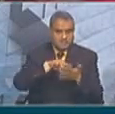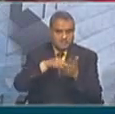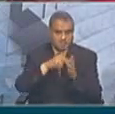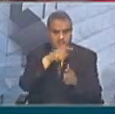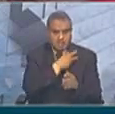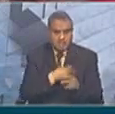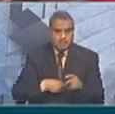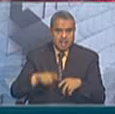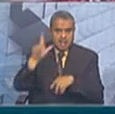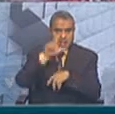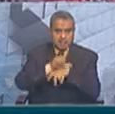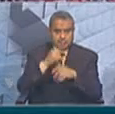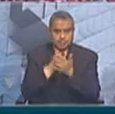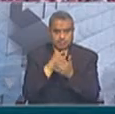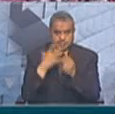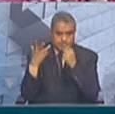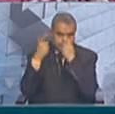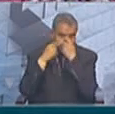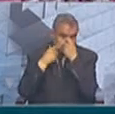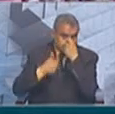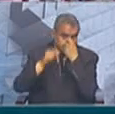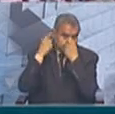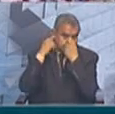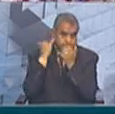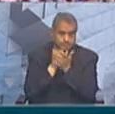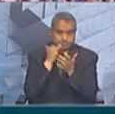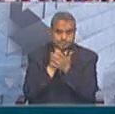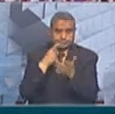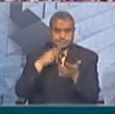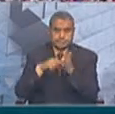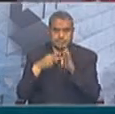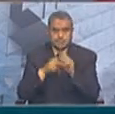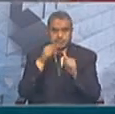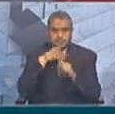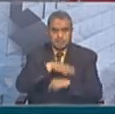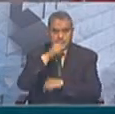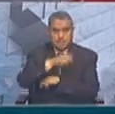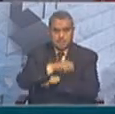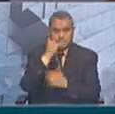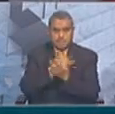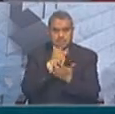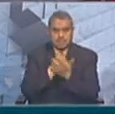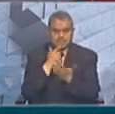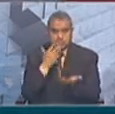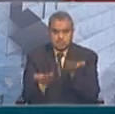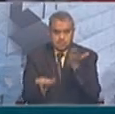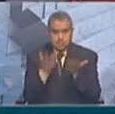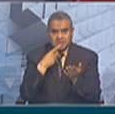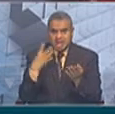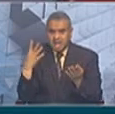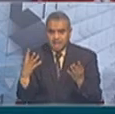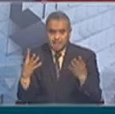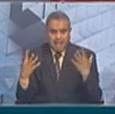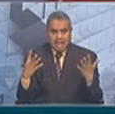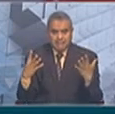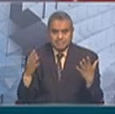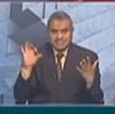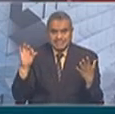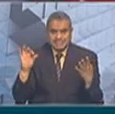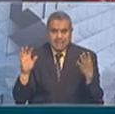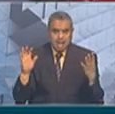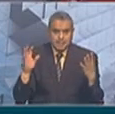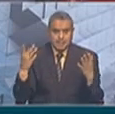العليا التي تملك الكلمة الفصل في عدد من القضايا الحساسة التي ينقسم حولها الأمريكيون